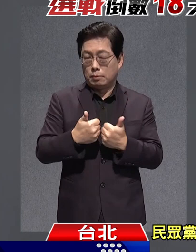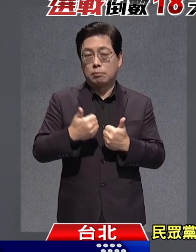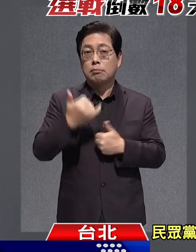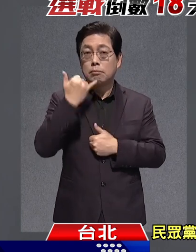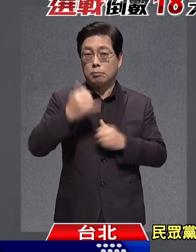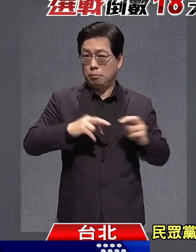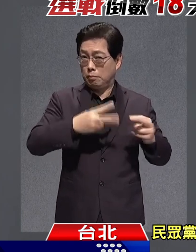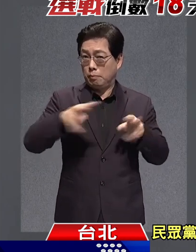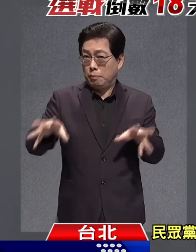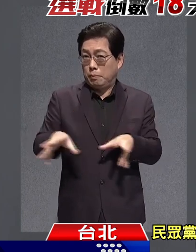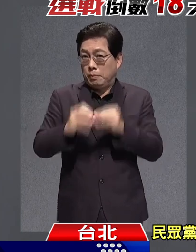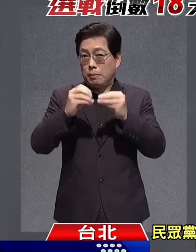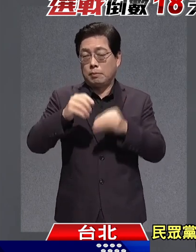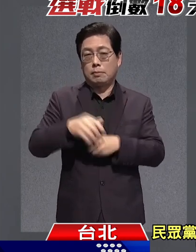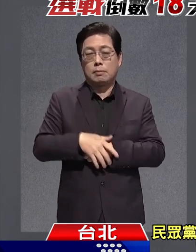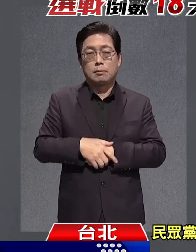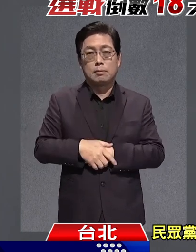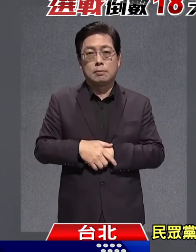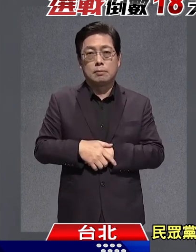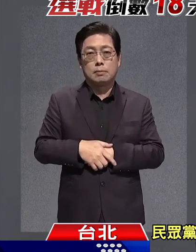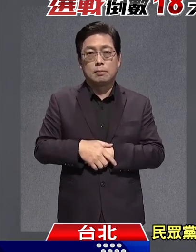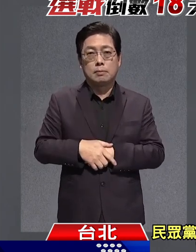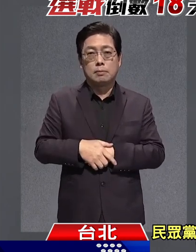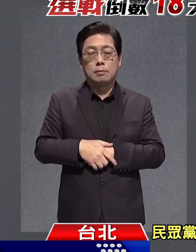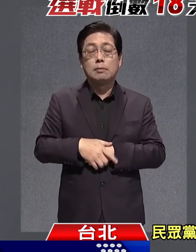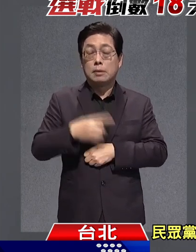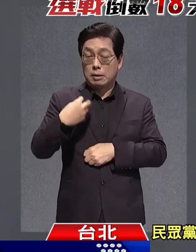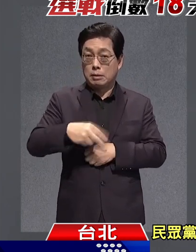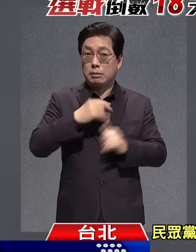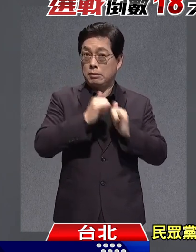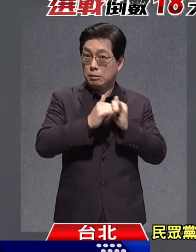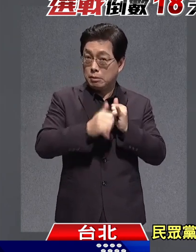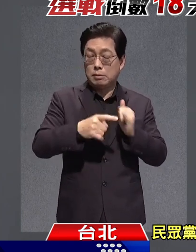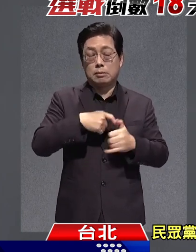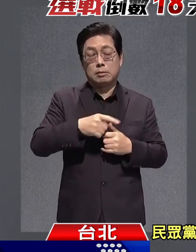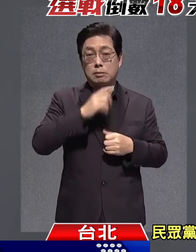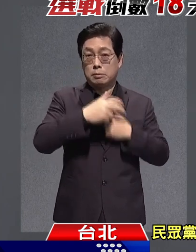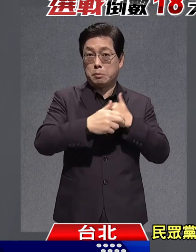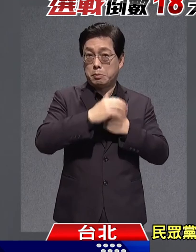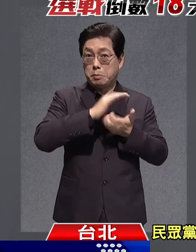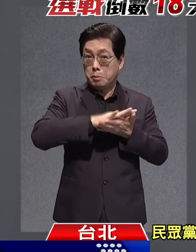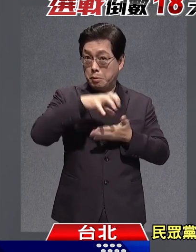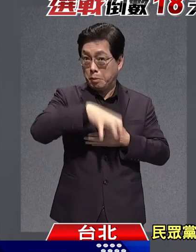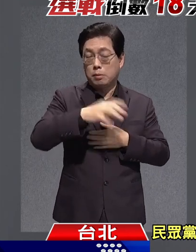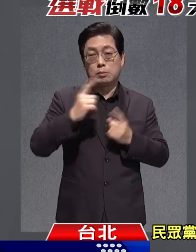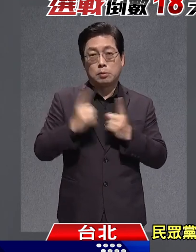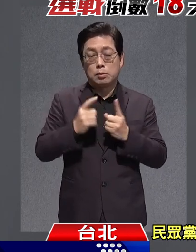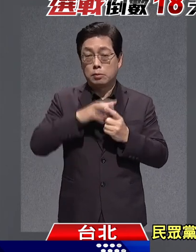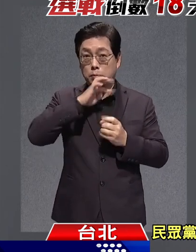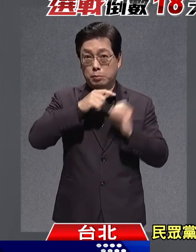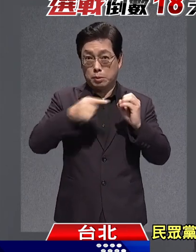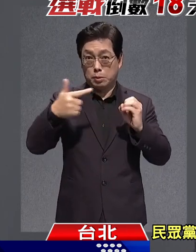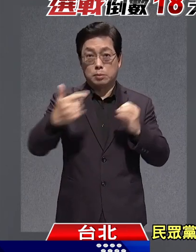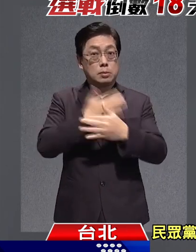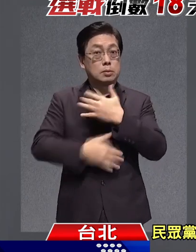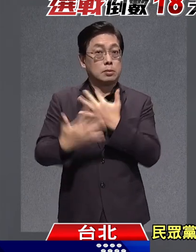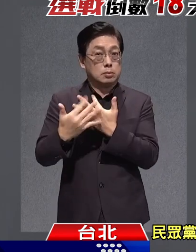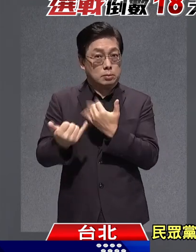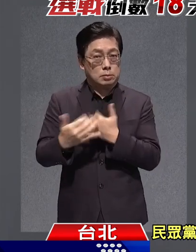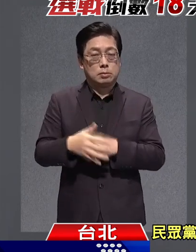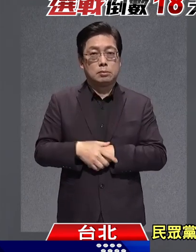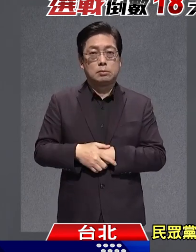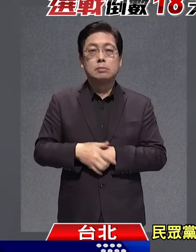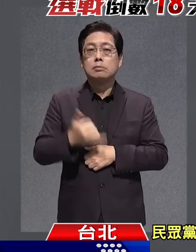合教育、社福、卫生机关对零到六岁有身心障碍的学童，配